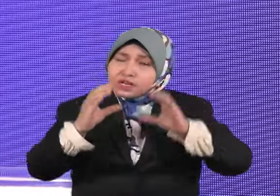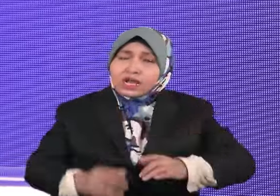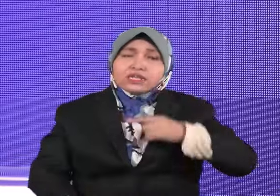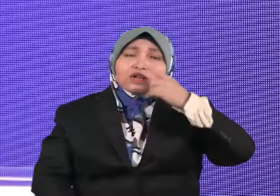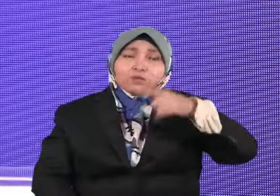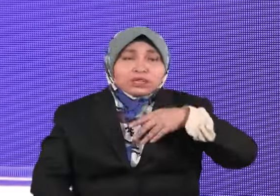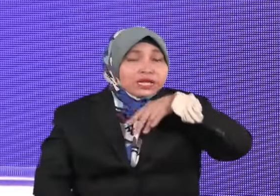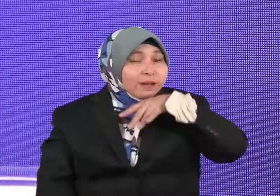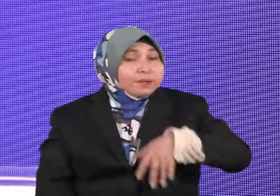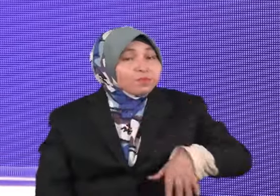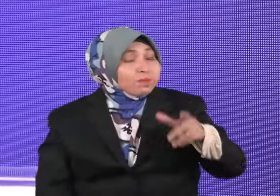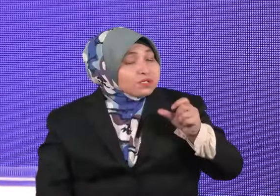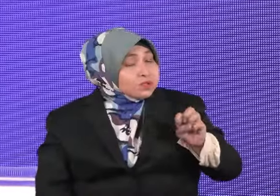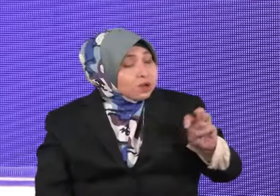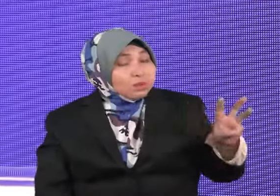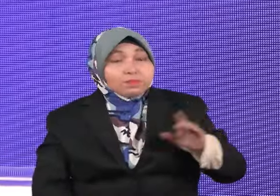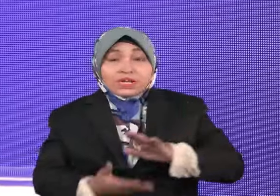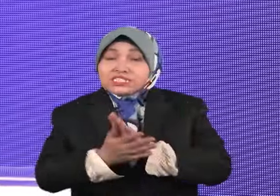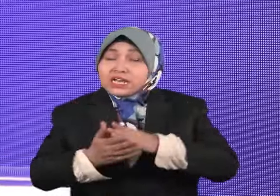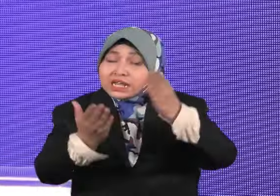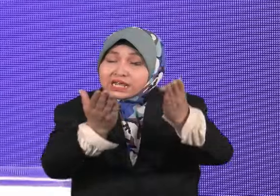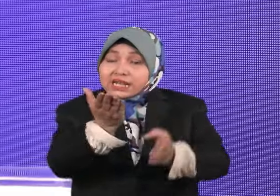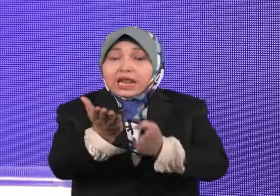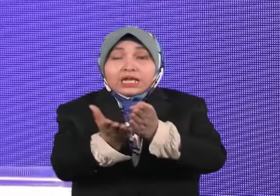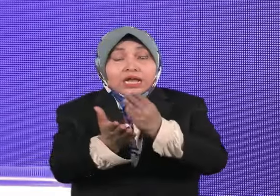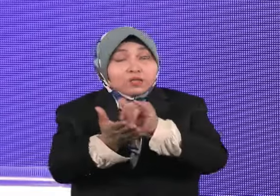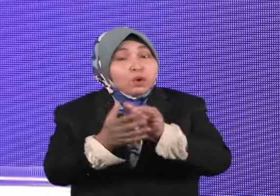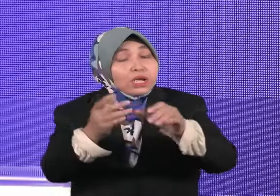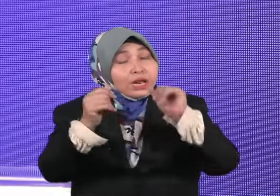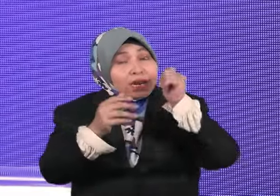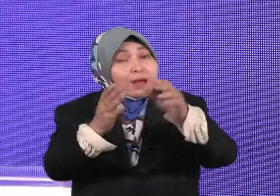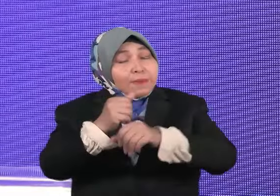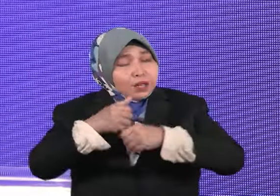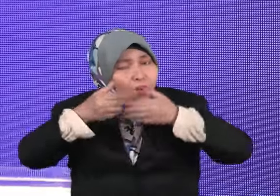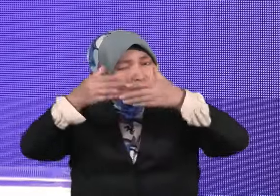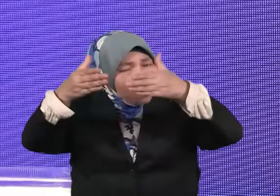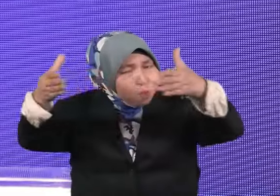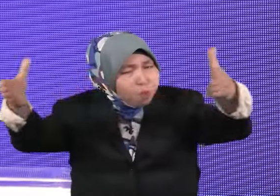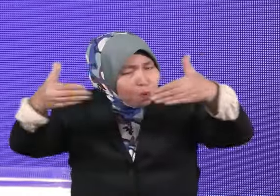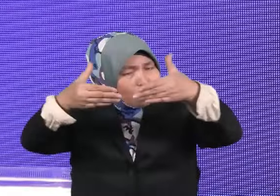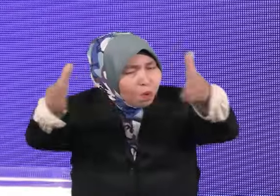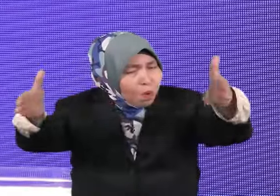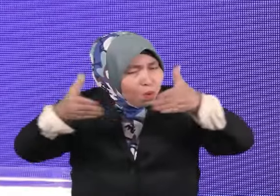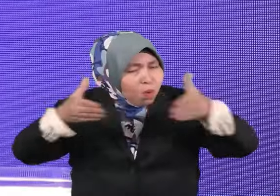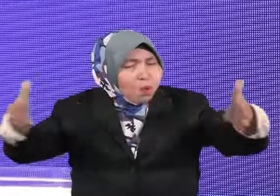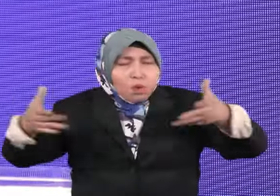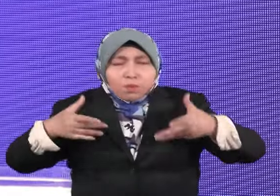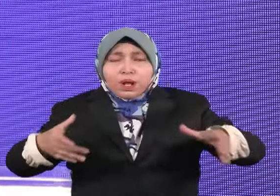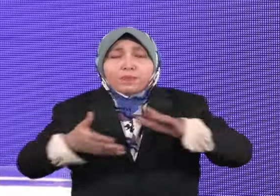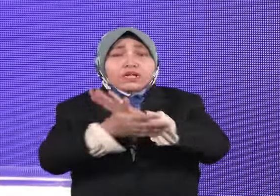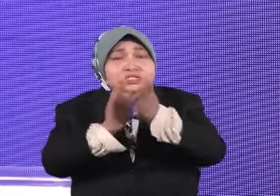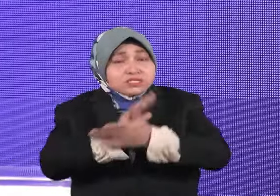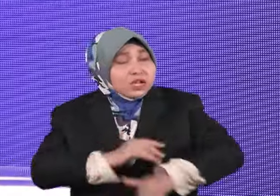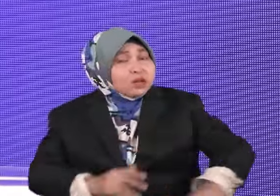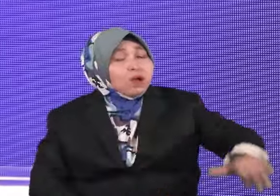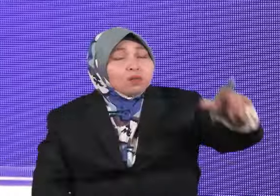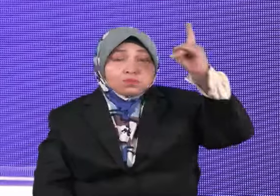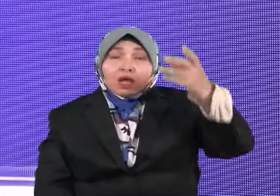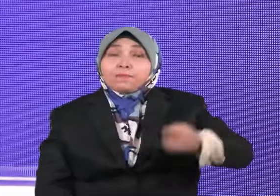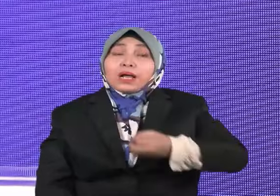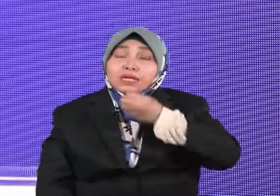Nabi sallallahu alaihi wasallam, maka hidayah itu akan dapat dibuka seluas-luasnya. Dan Allah menyatakan walitukmilul